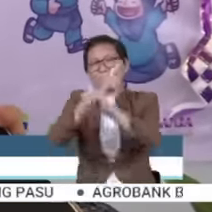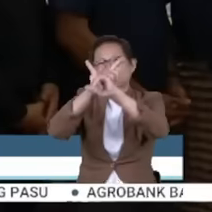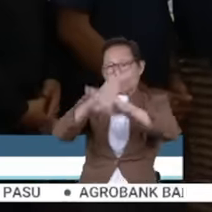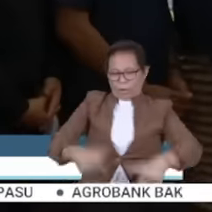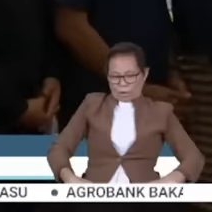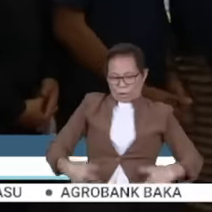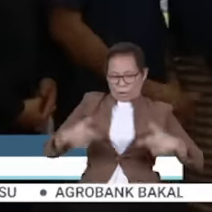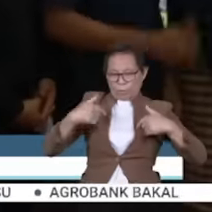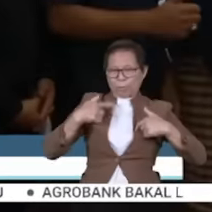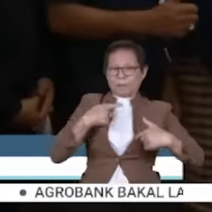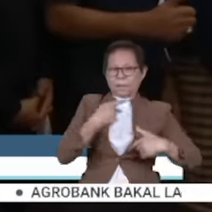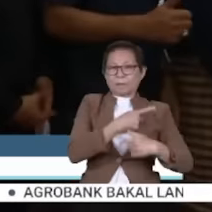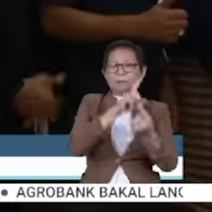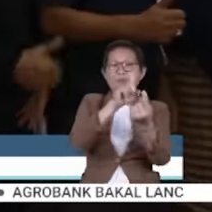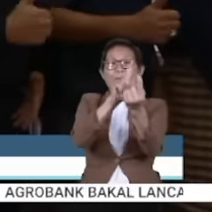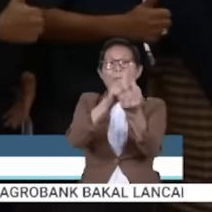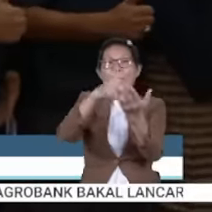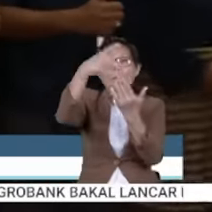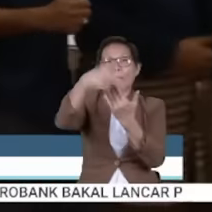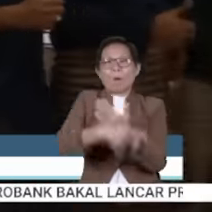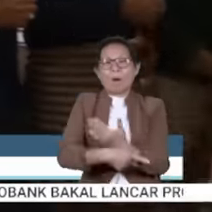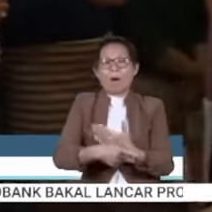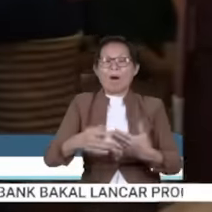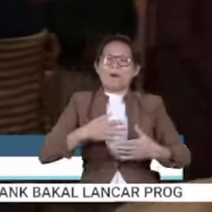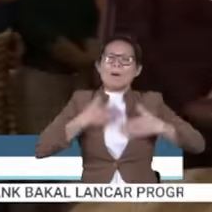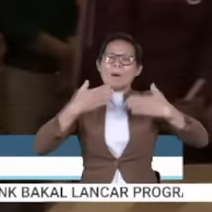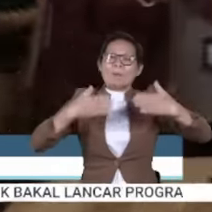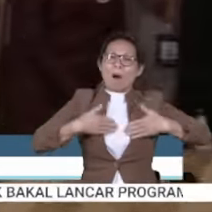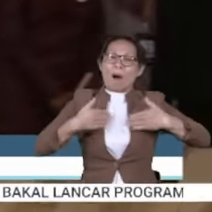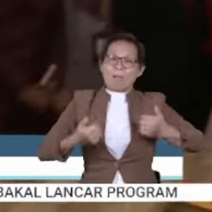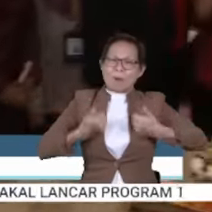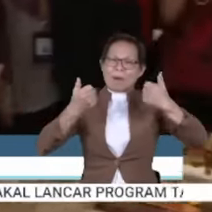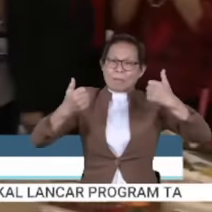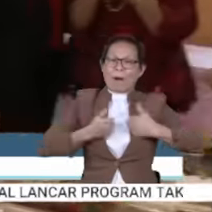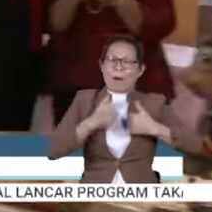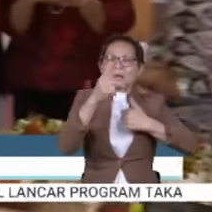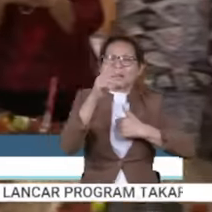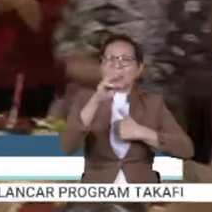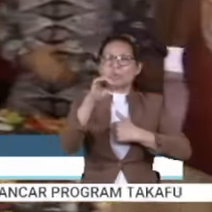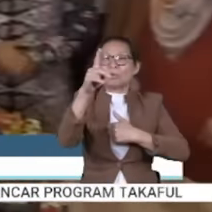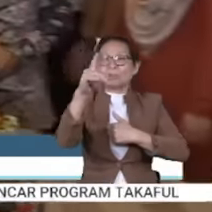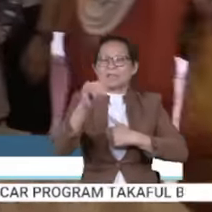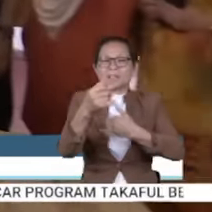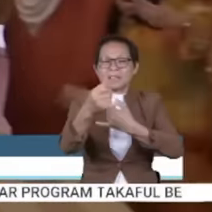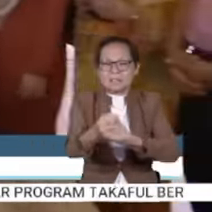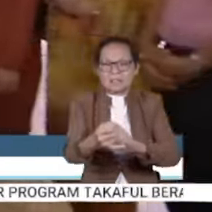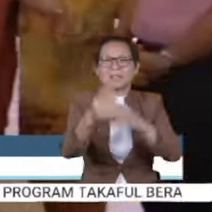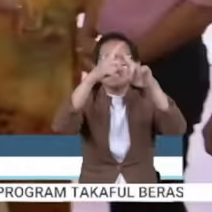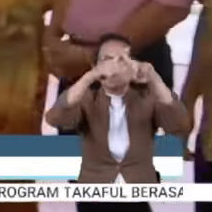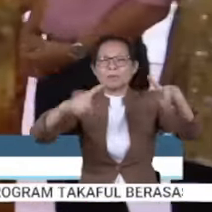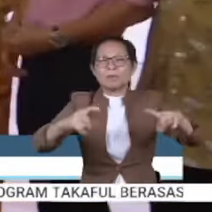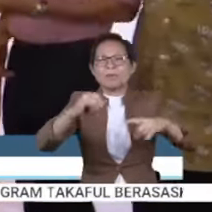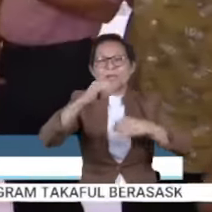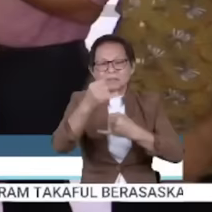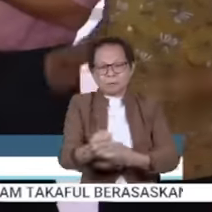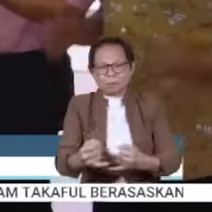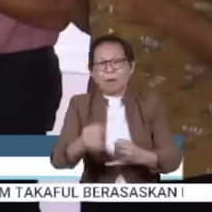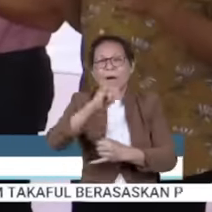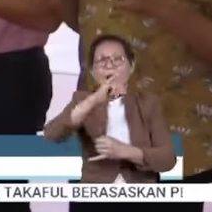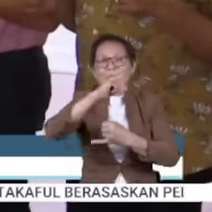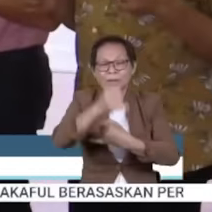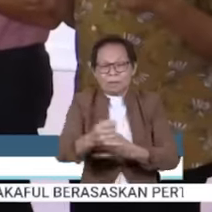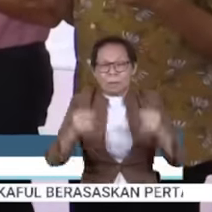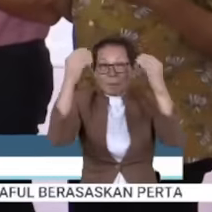kita sendiri beliau pada program Ryan Ria Raya kemudian di dewan serbaguna jabatan penyiaran Negeri Kelantan Kota Baru